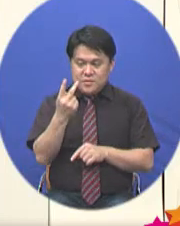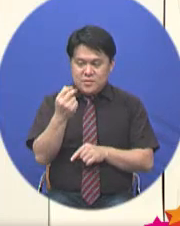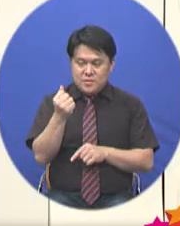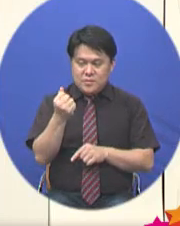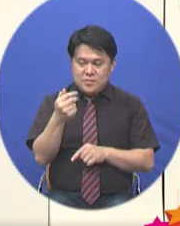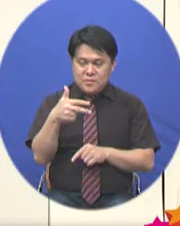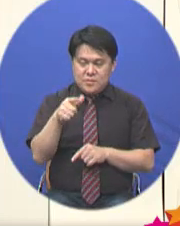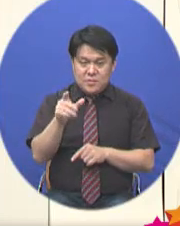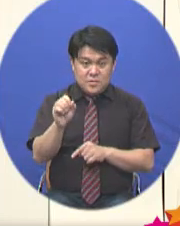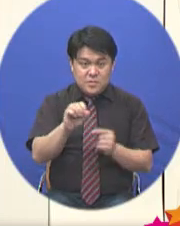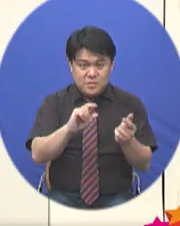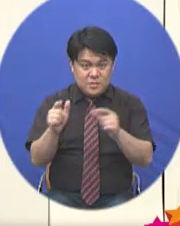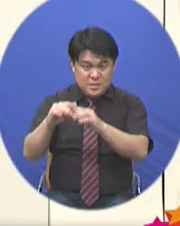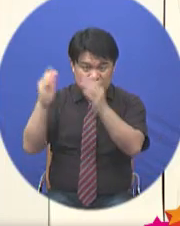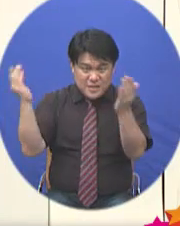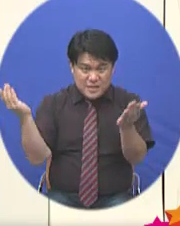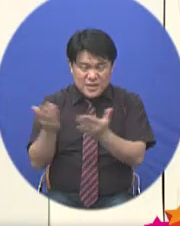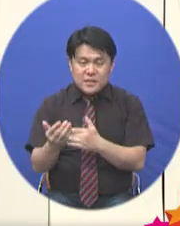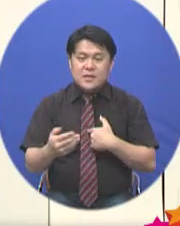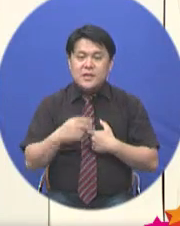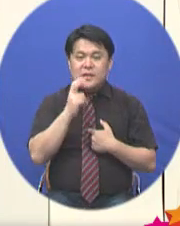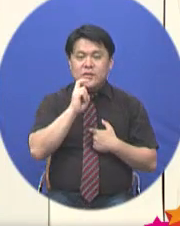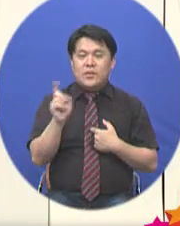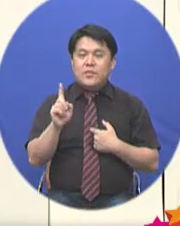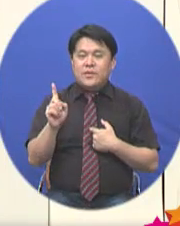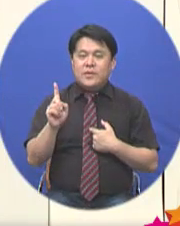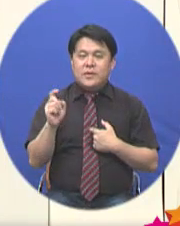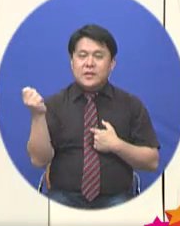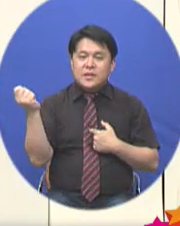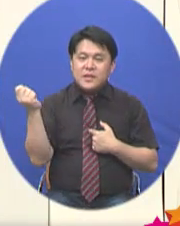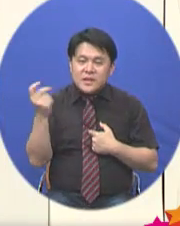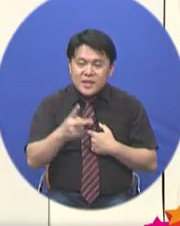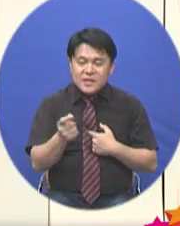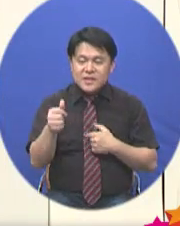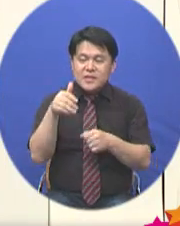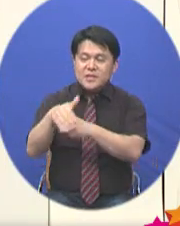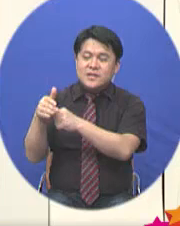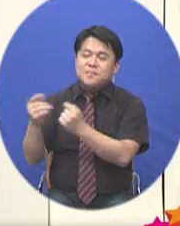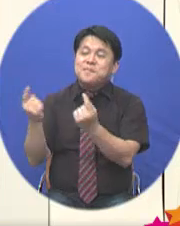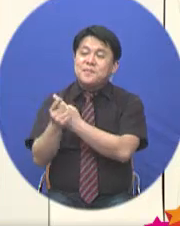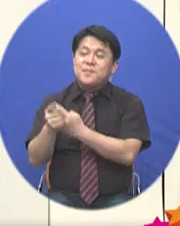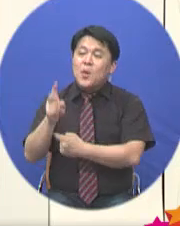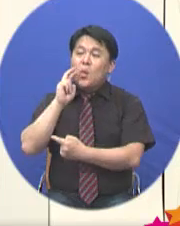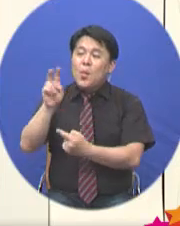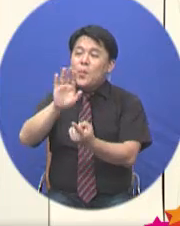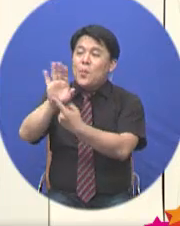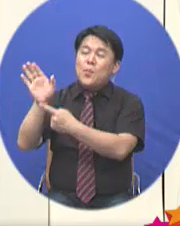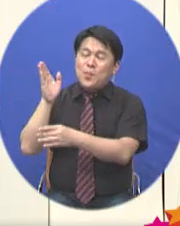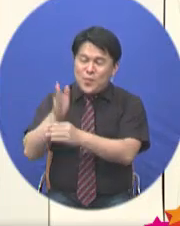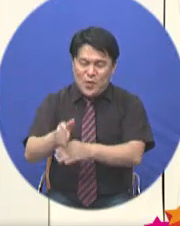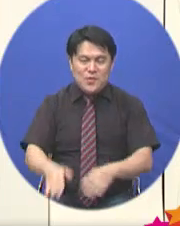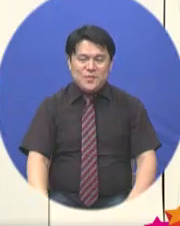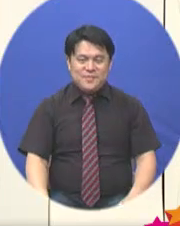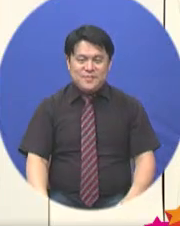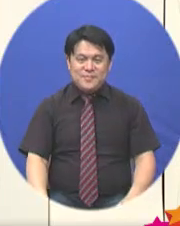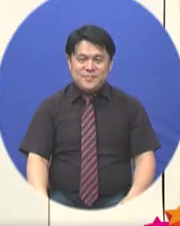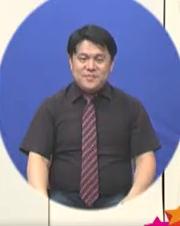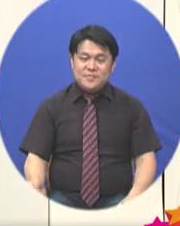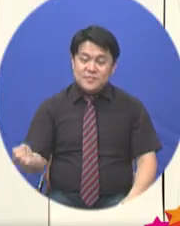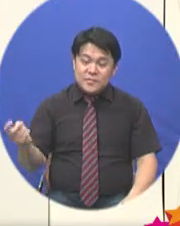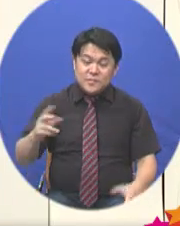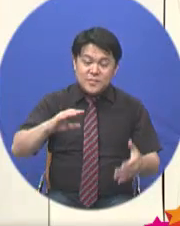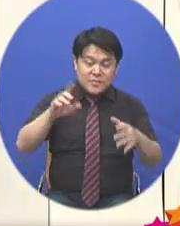이런 가수들이 제 노래를 리메이크해서 불러주고 있어요. 맞아요. 지금. 많이 불러주고 있으니까 그분들